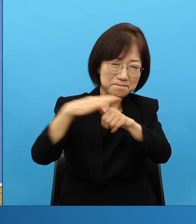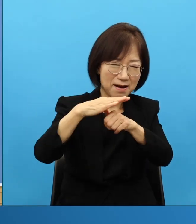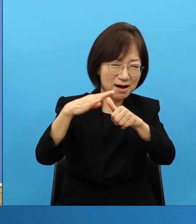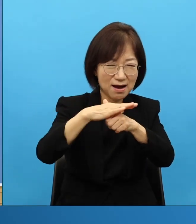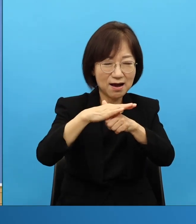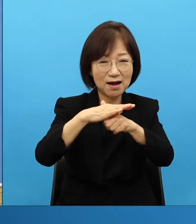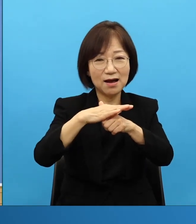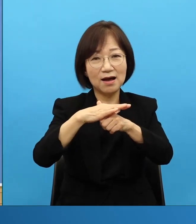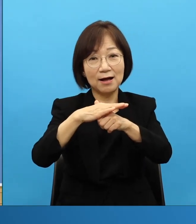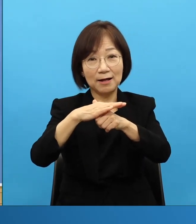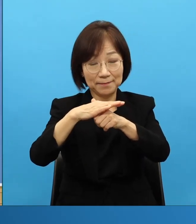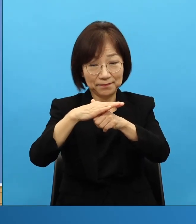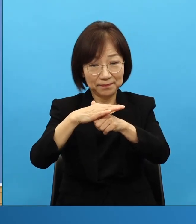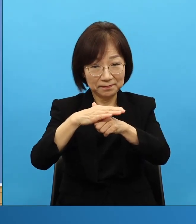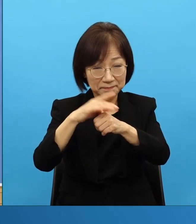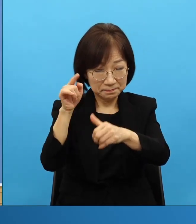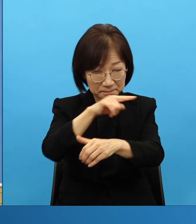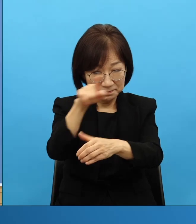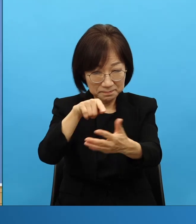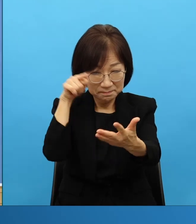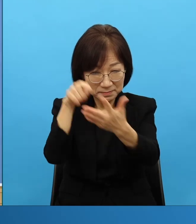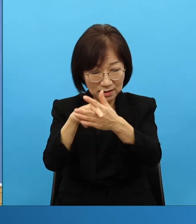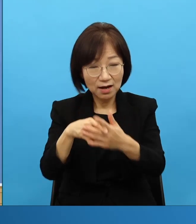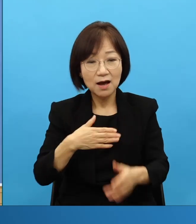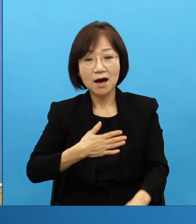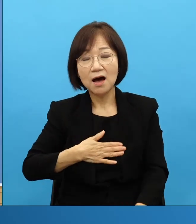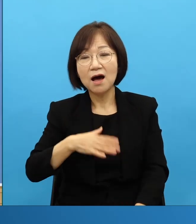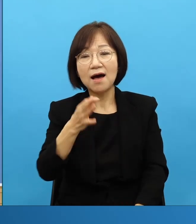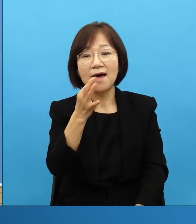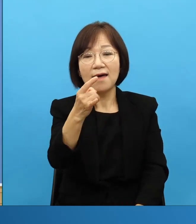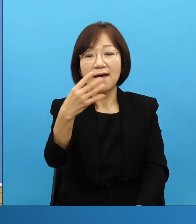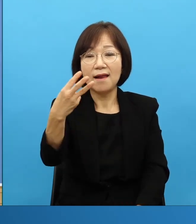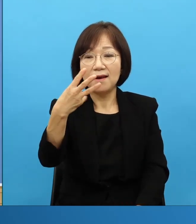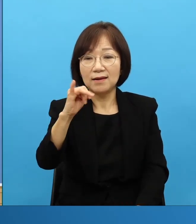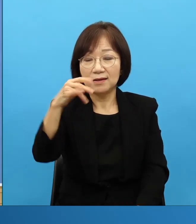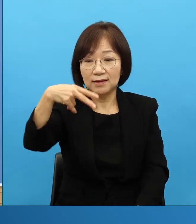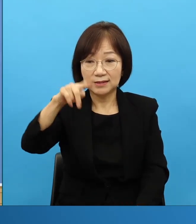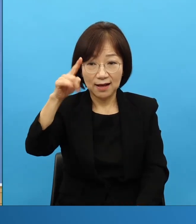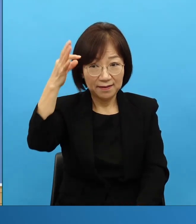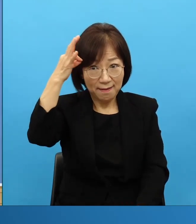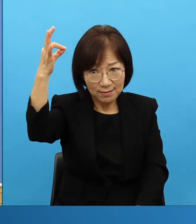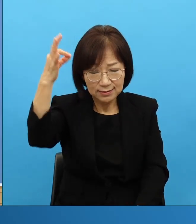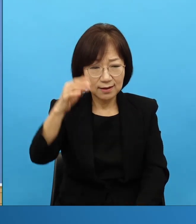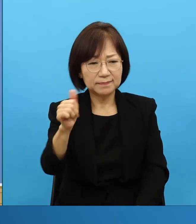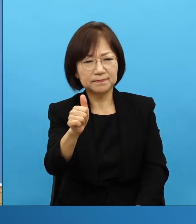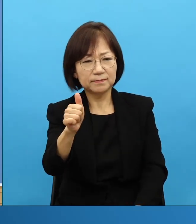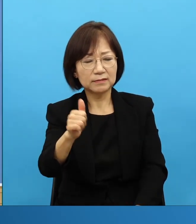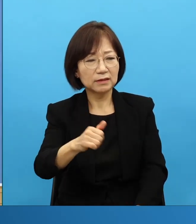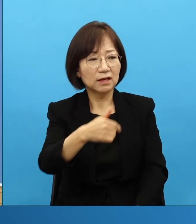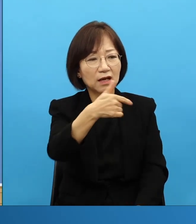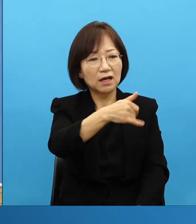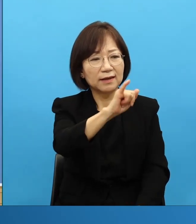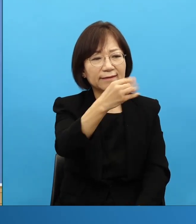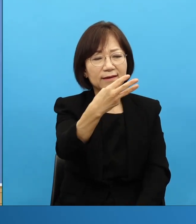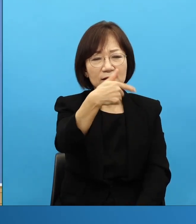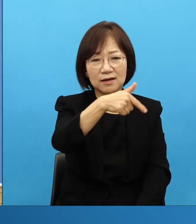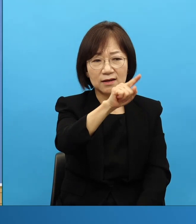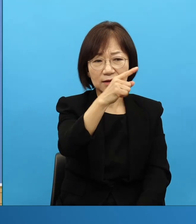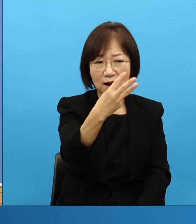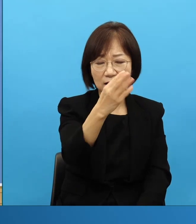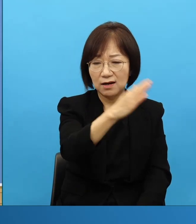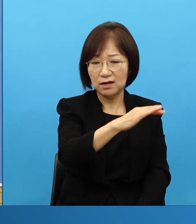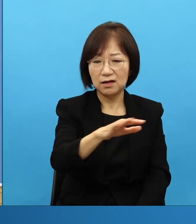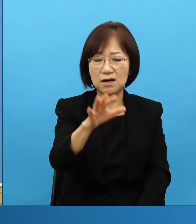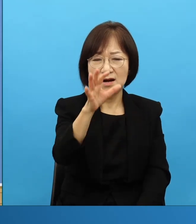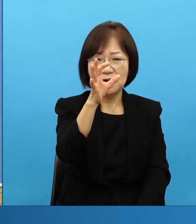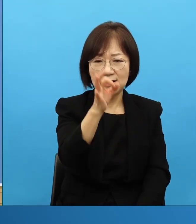있는 엘리사는 길갈도 필요 없고 요단도 필요 없고 여리고도 필요 없습니다. Elisha, who knew this,